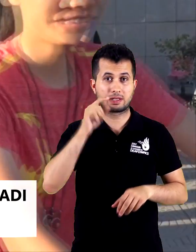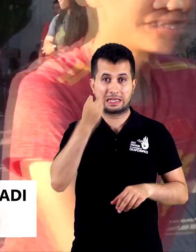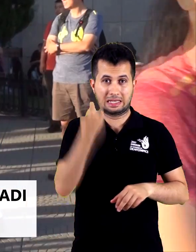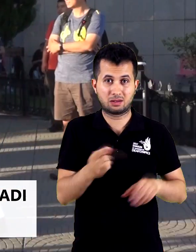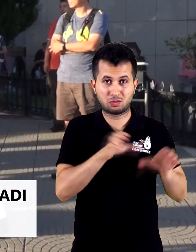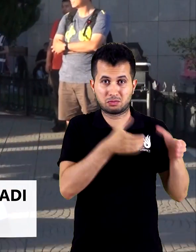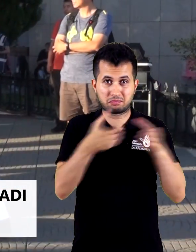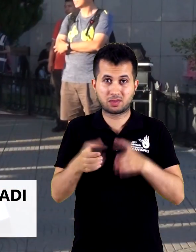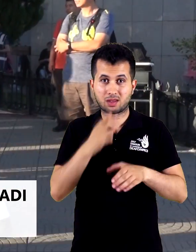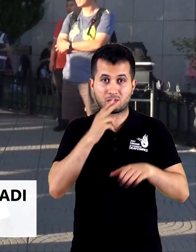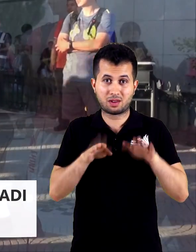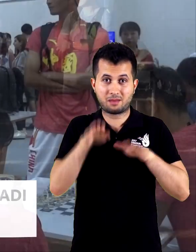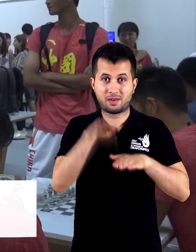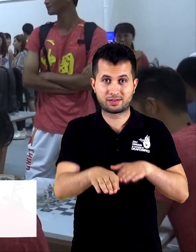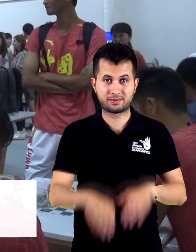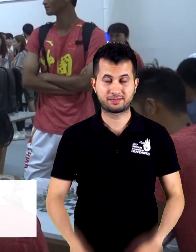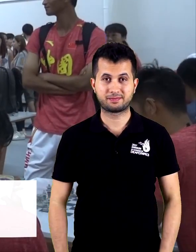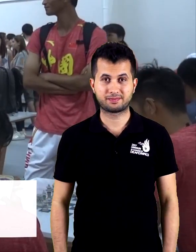Samsun'a ayak bastı.